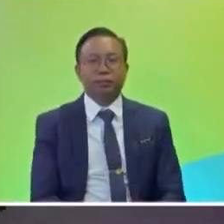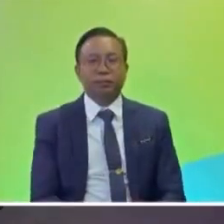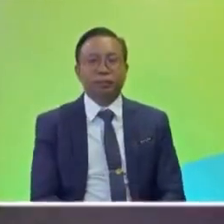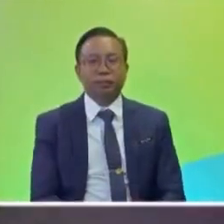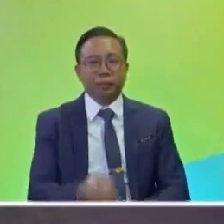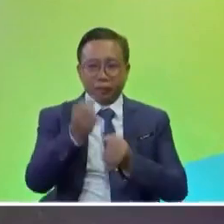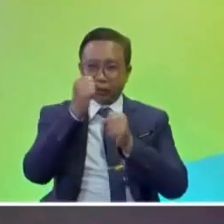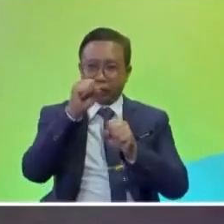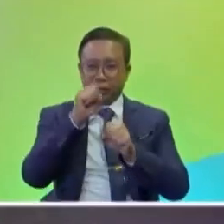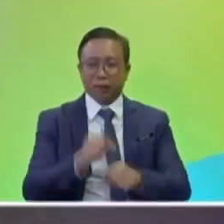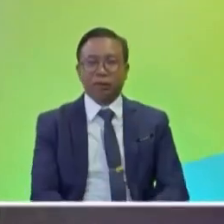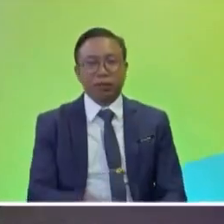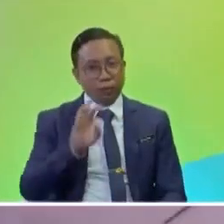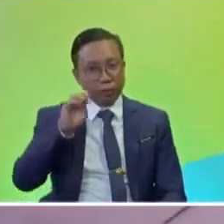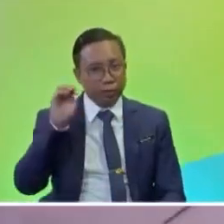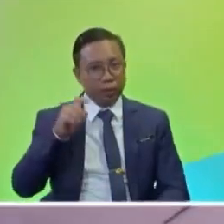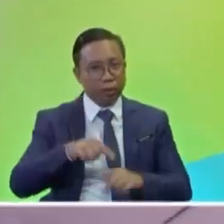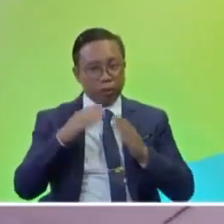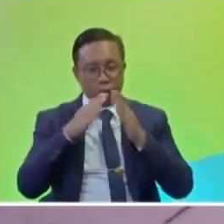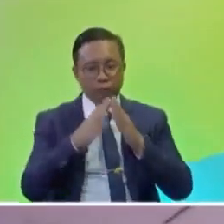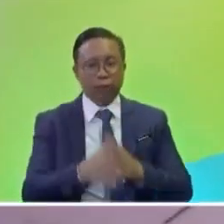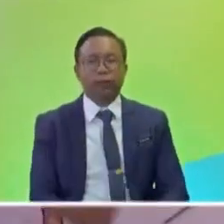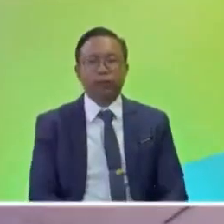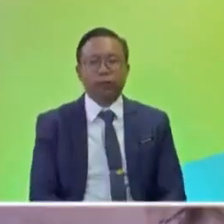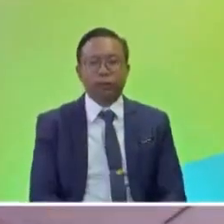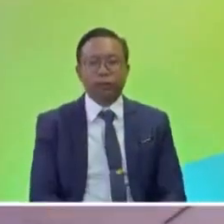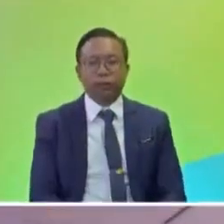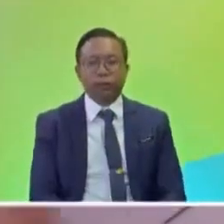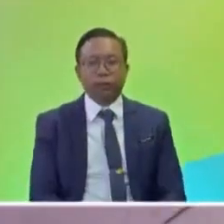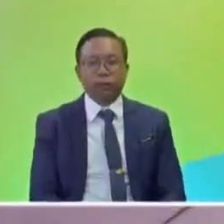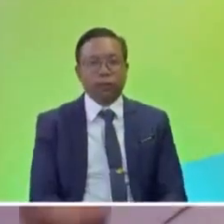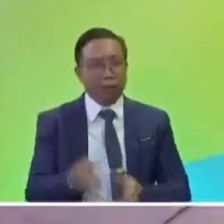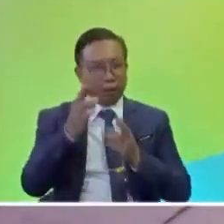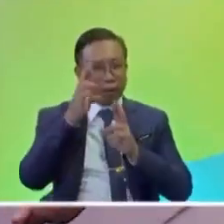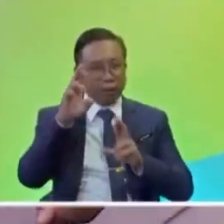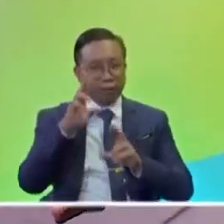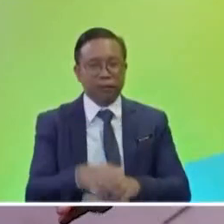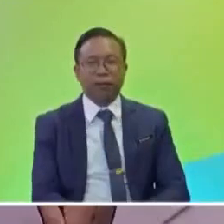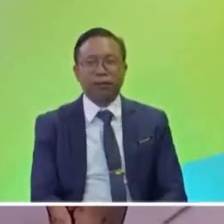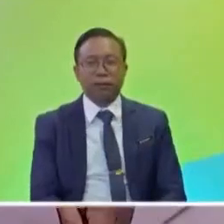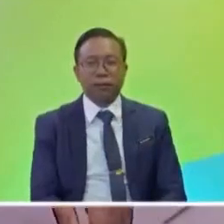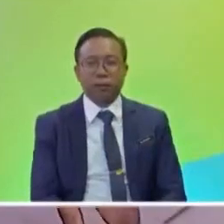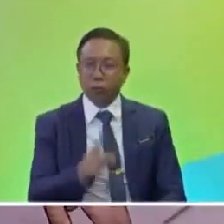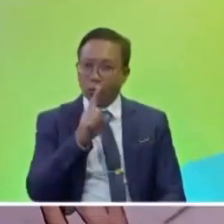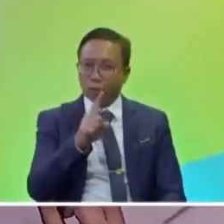Okay. Sedia? Sedia murid-murid cikgu di rumah? Sedia. Okay, good. Okay, ready?